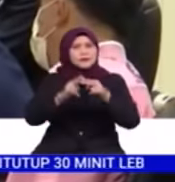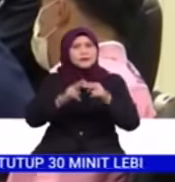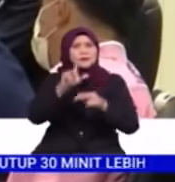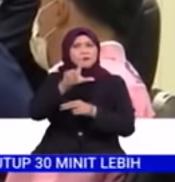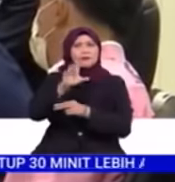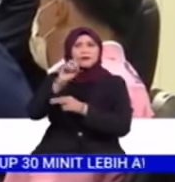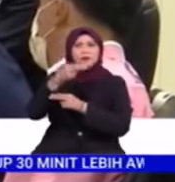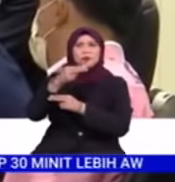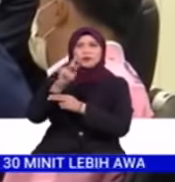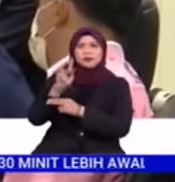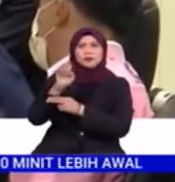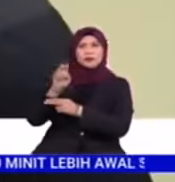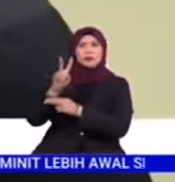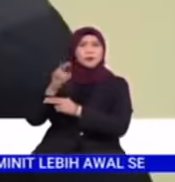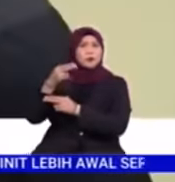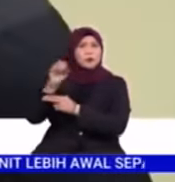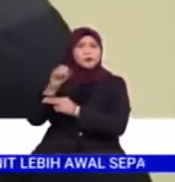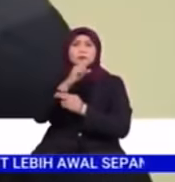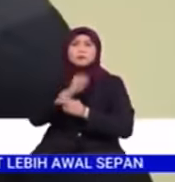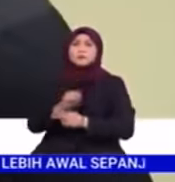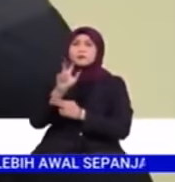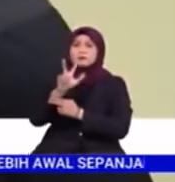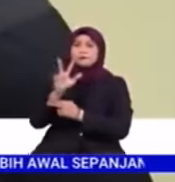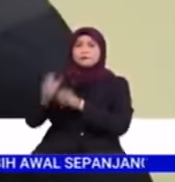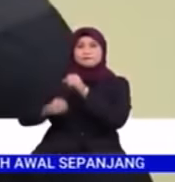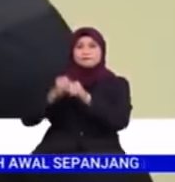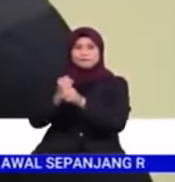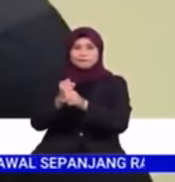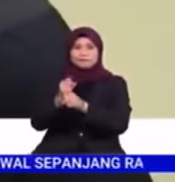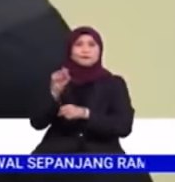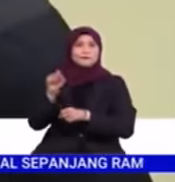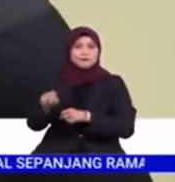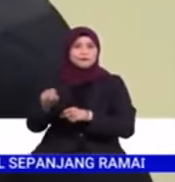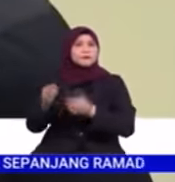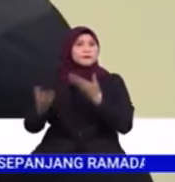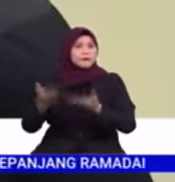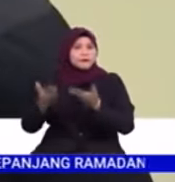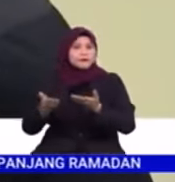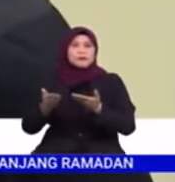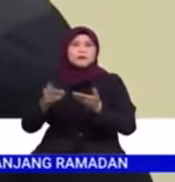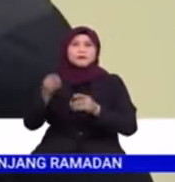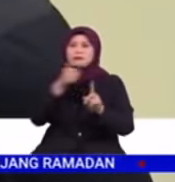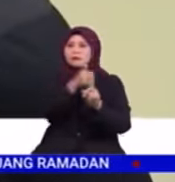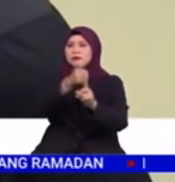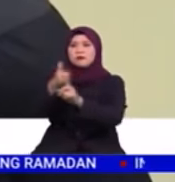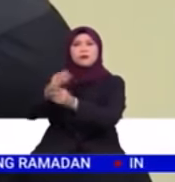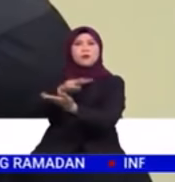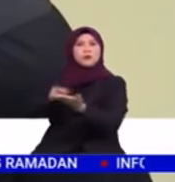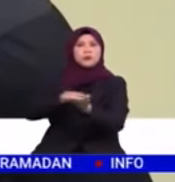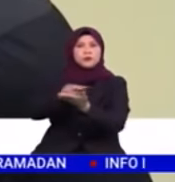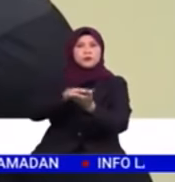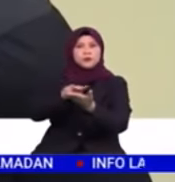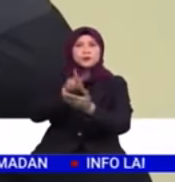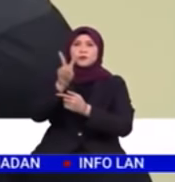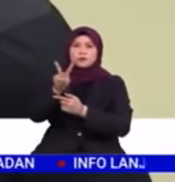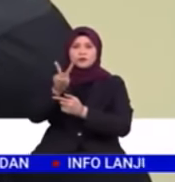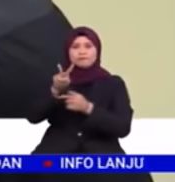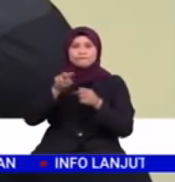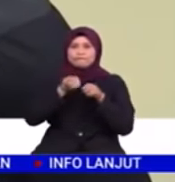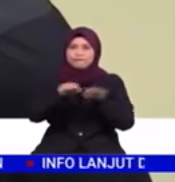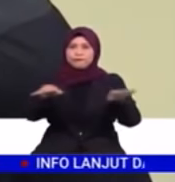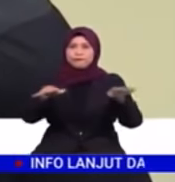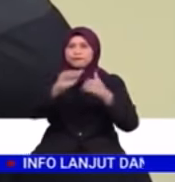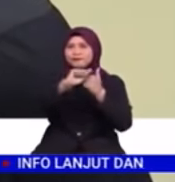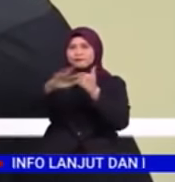lookin' hot 35 tahun yang dipercayai Jalan Utama mengarahkan pembikinan juga video tersebut